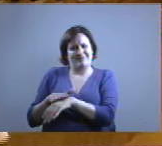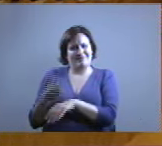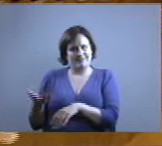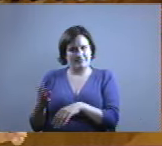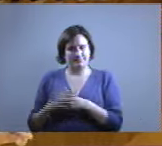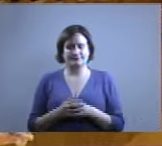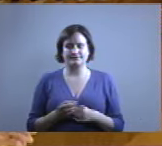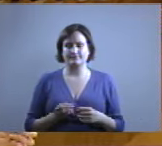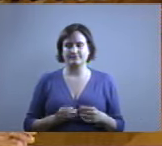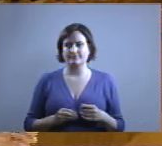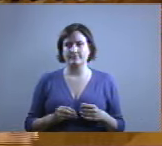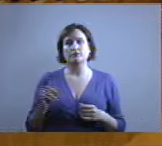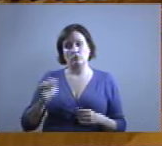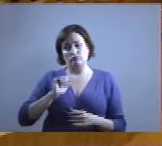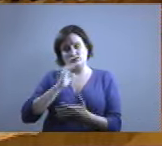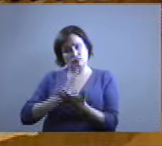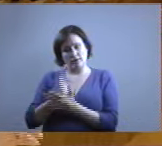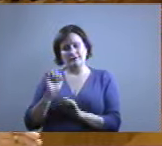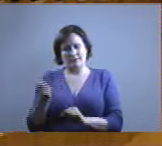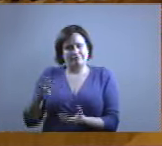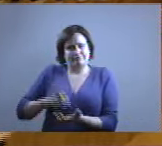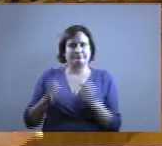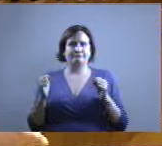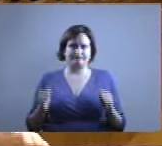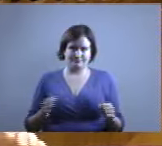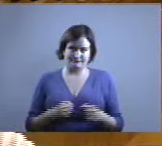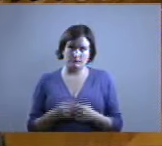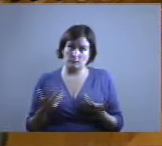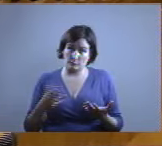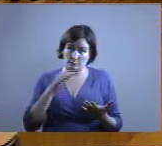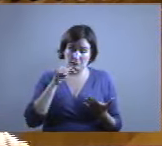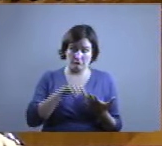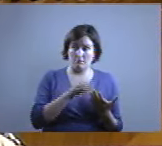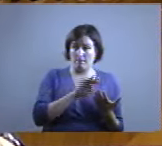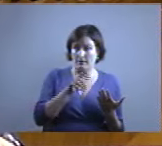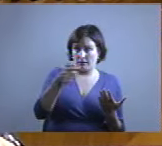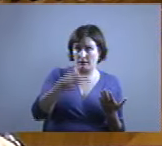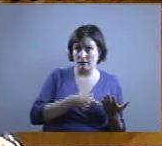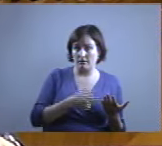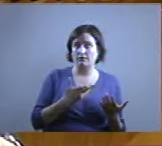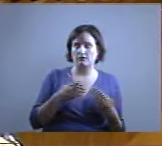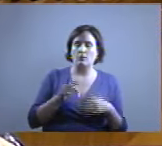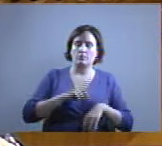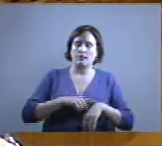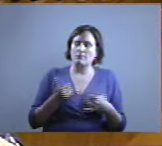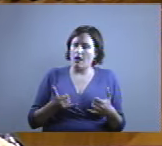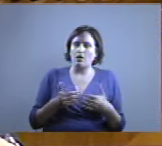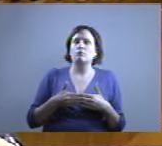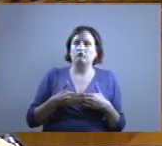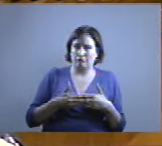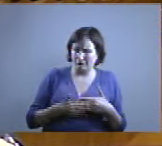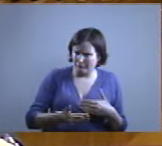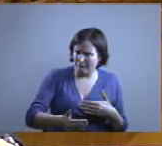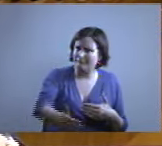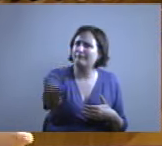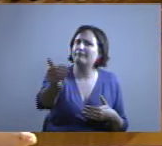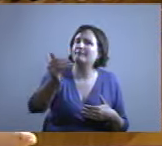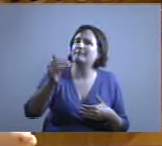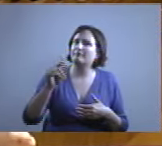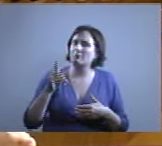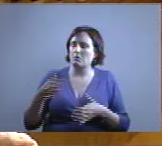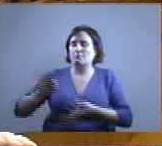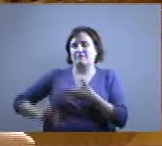gelyke indiensneming het die potensiaal om op die langer termyn enorme voordele vir die Suid-Afrikaanse ekonomie te bring. Maar hierdie